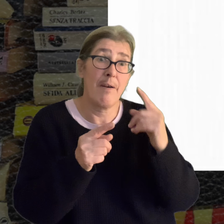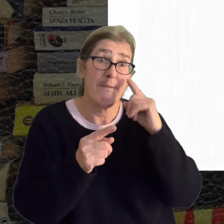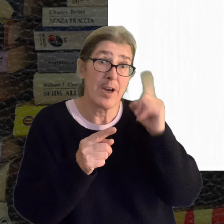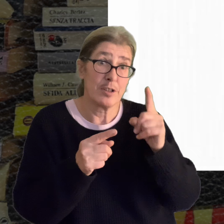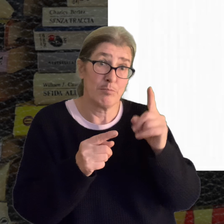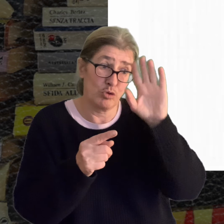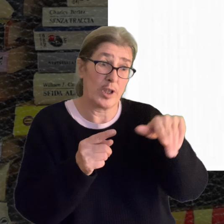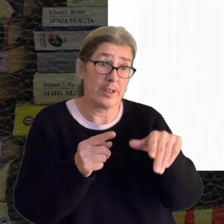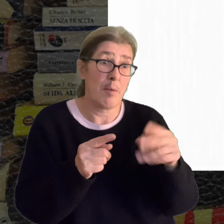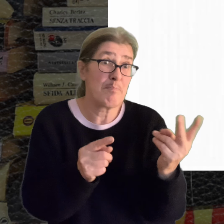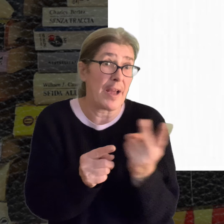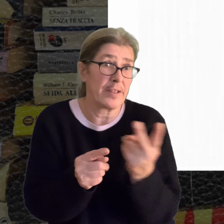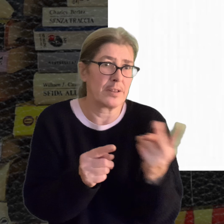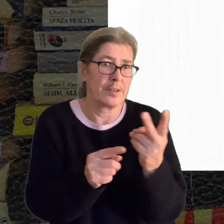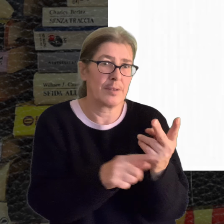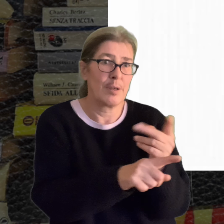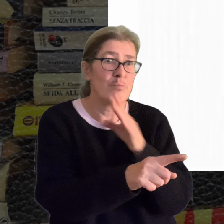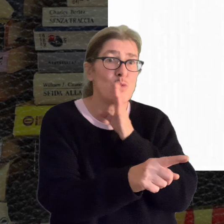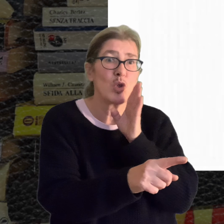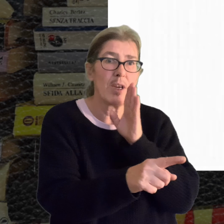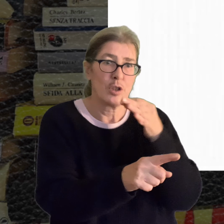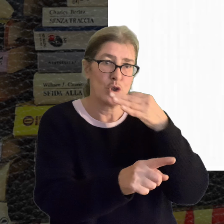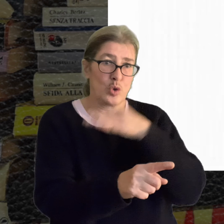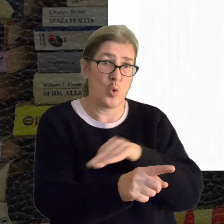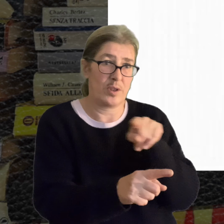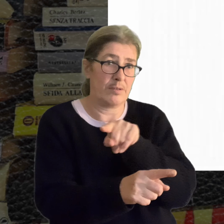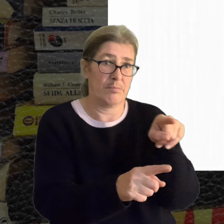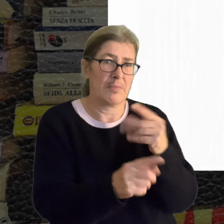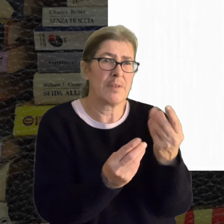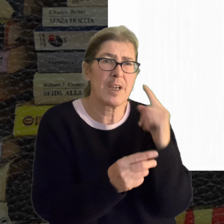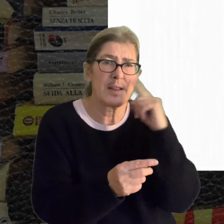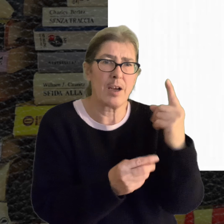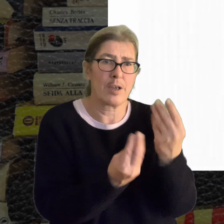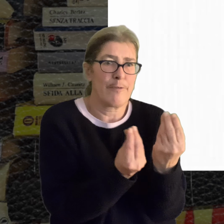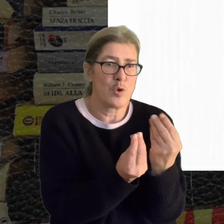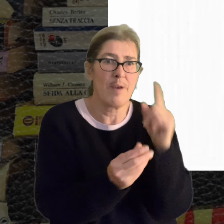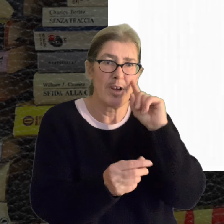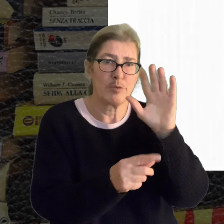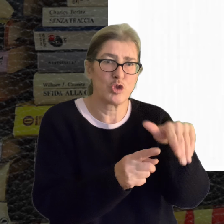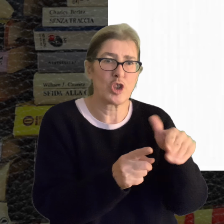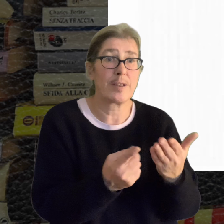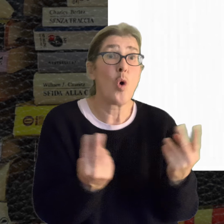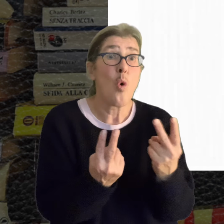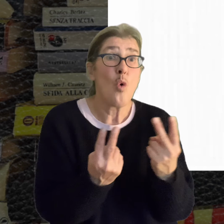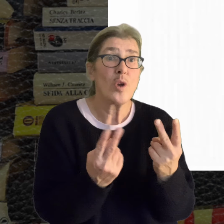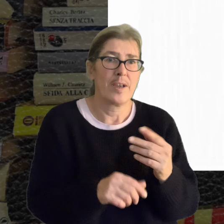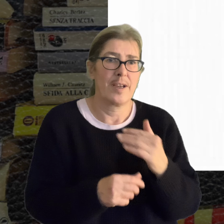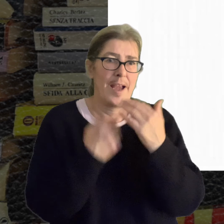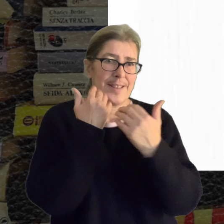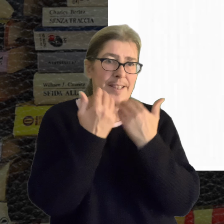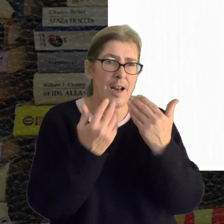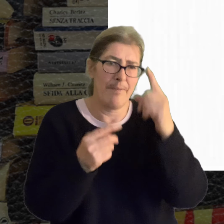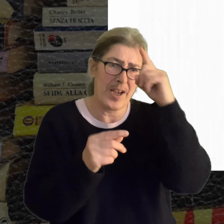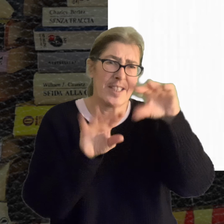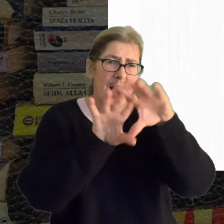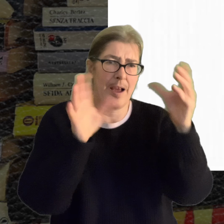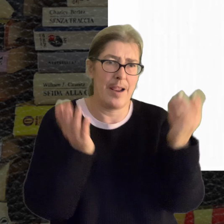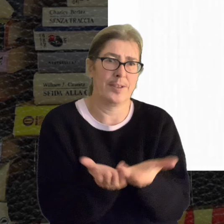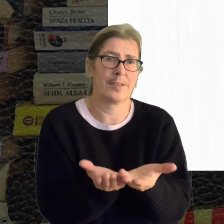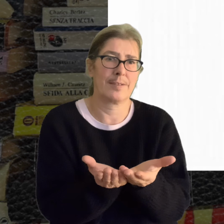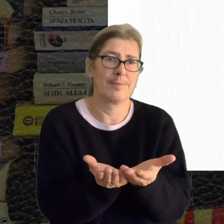die Gedanken und Gefühle von beiden also von der Mutter und dem Jungen oder ist der Erzähler